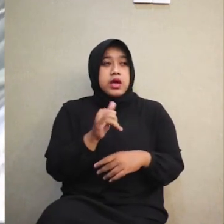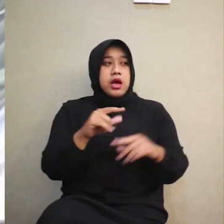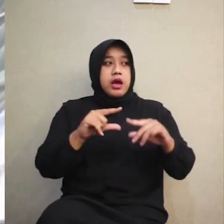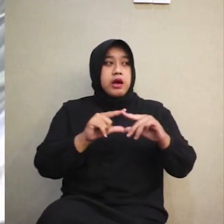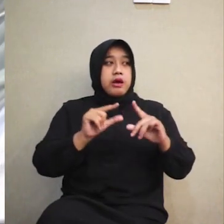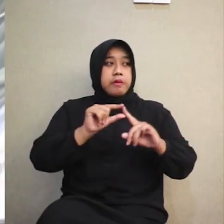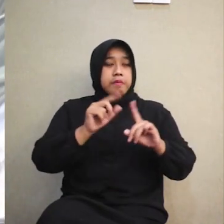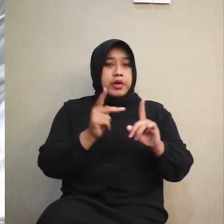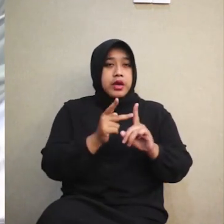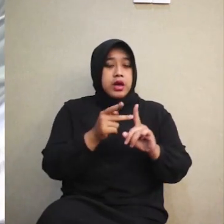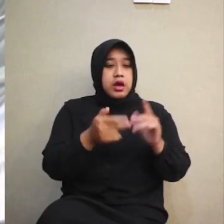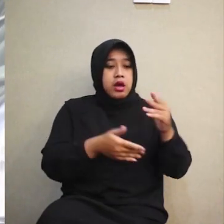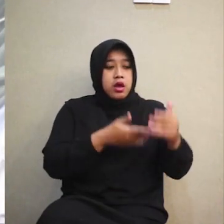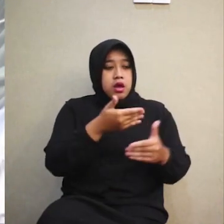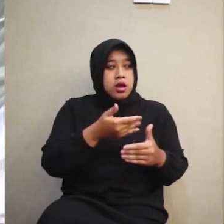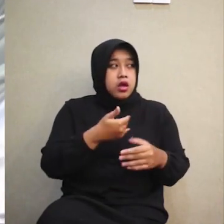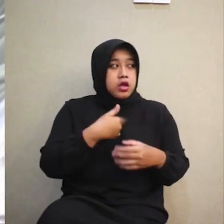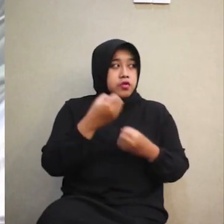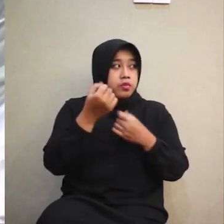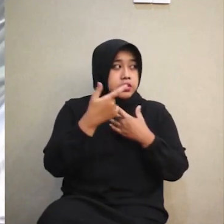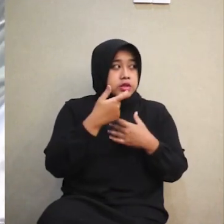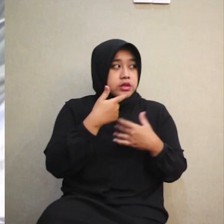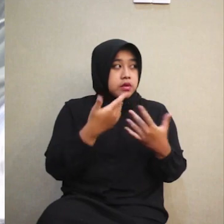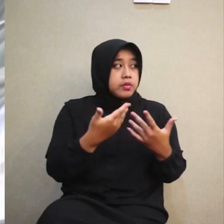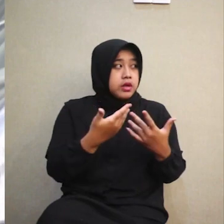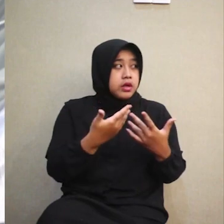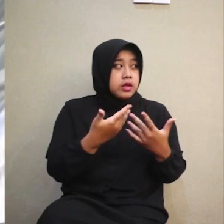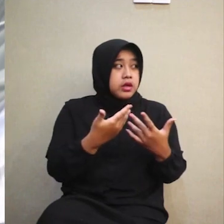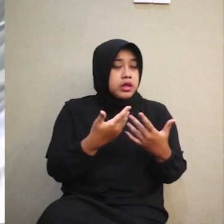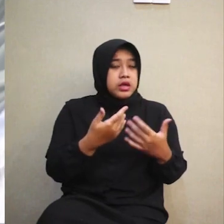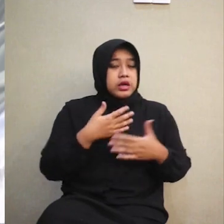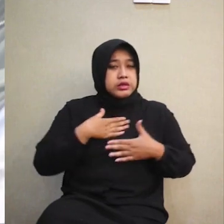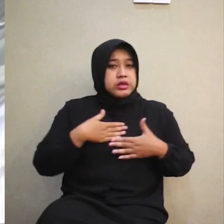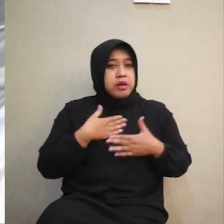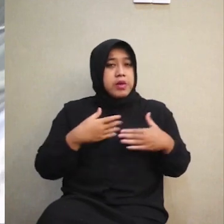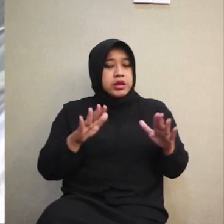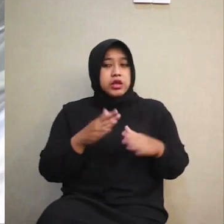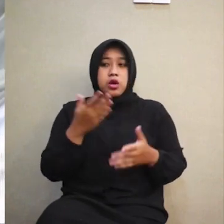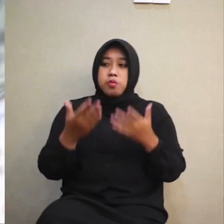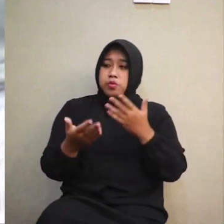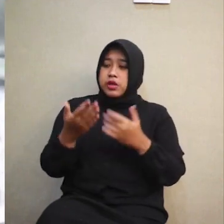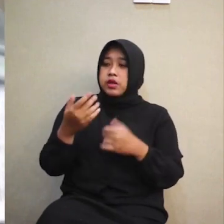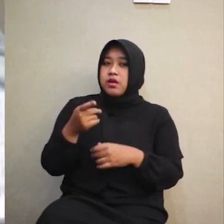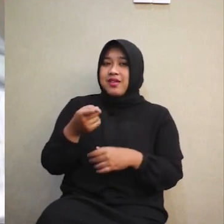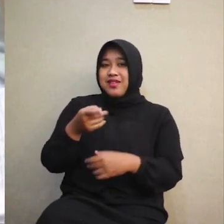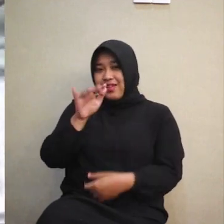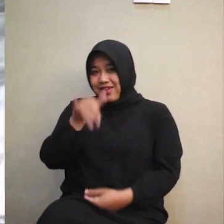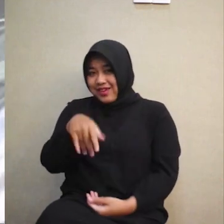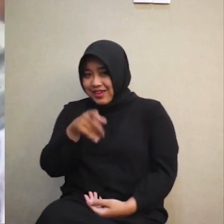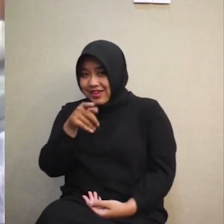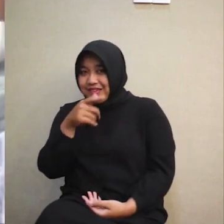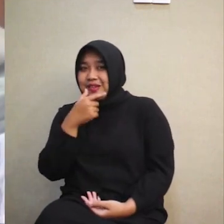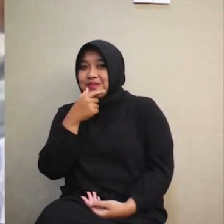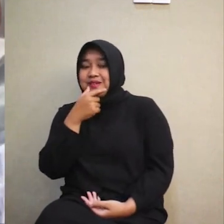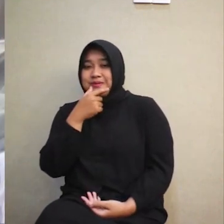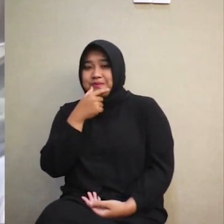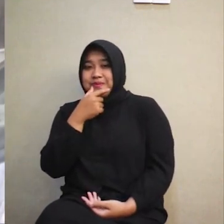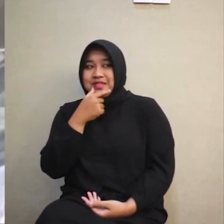yang kemudian menyampaikan hal yang yang tidak nyaman mungkin udah ah ini ya kita